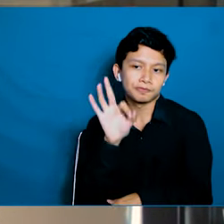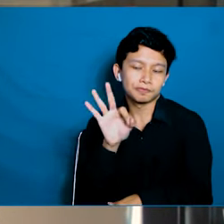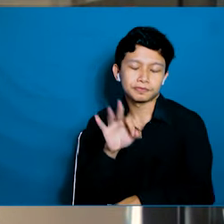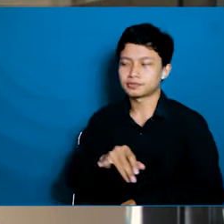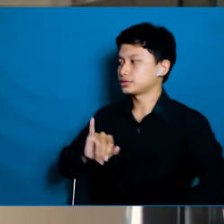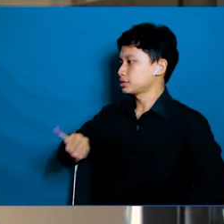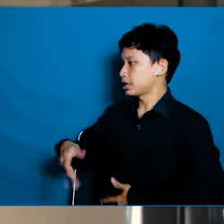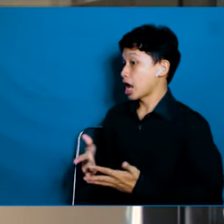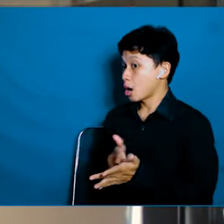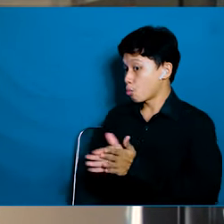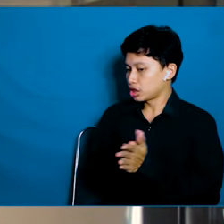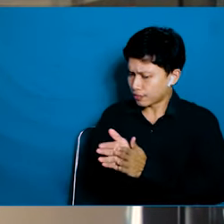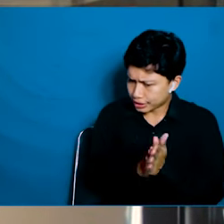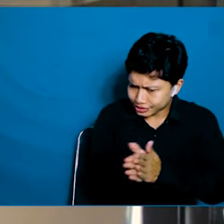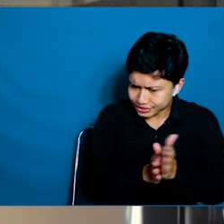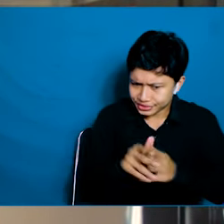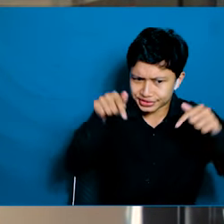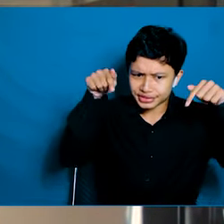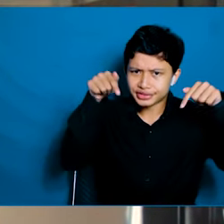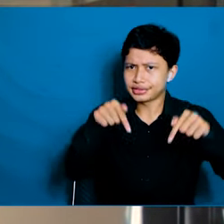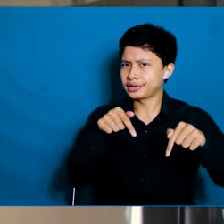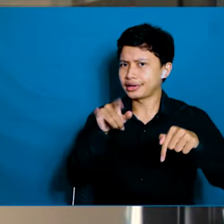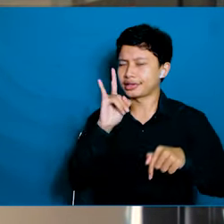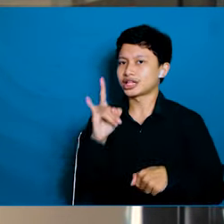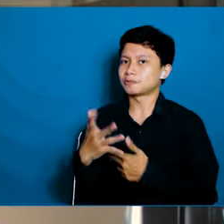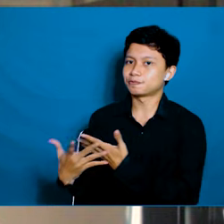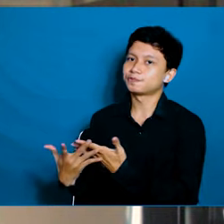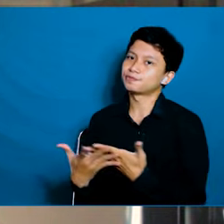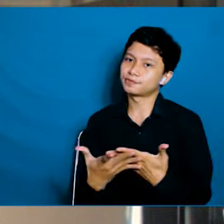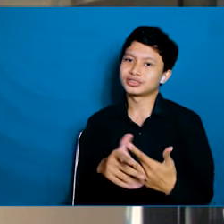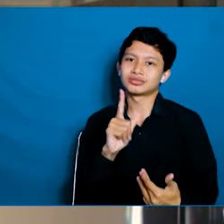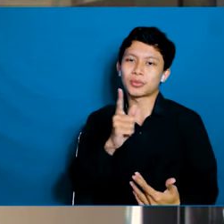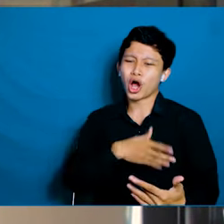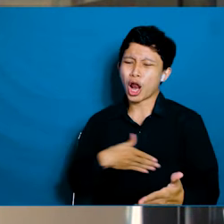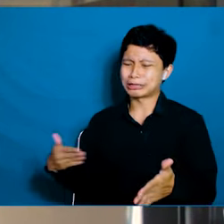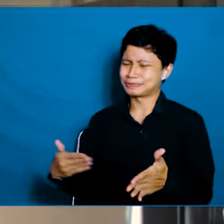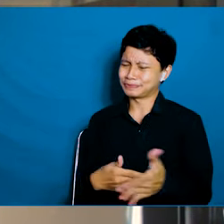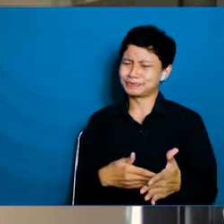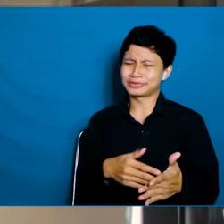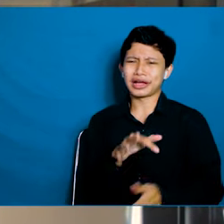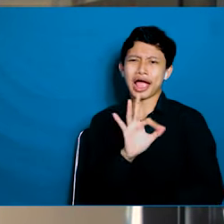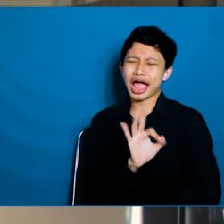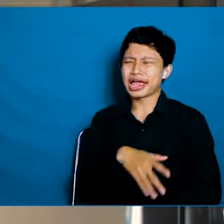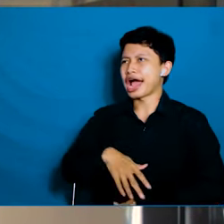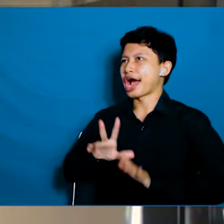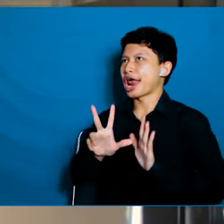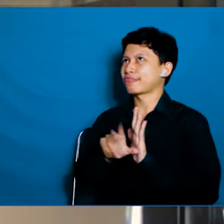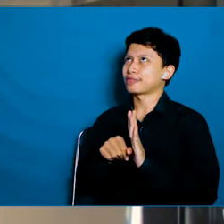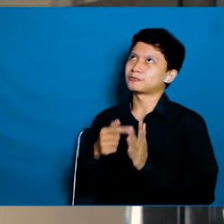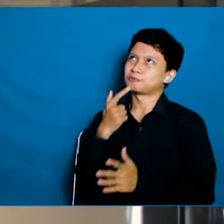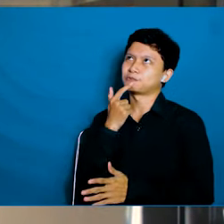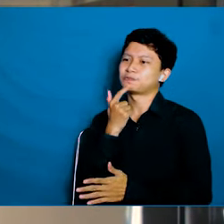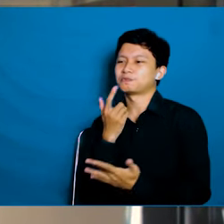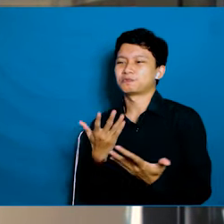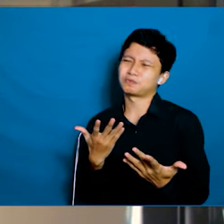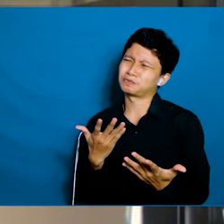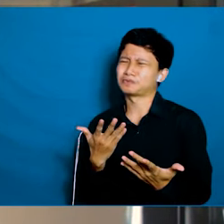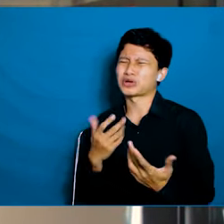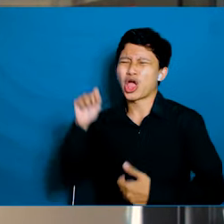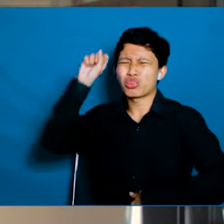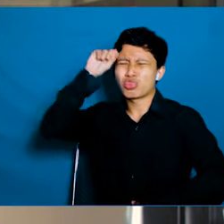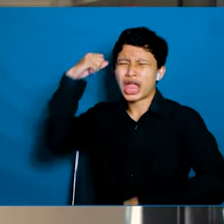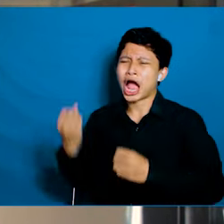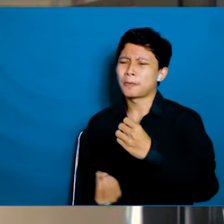Seperti itu. Jadi ya motivasi-motivasi ini harus selalu diberikan kepada mereka. Kalau enggak begitu kan ya tidak